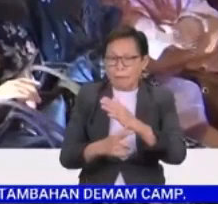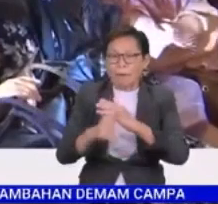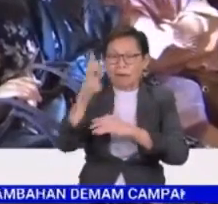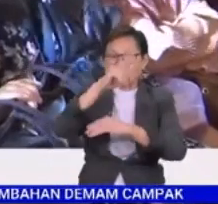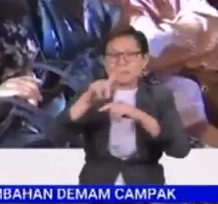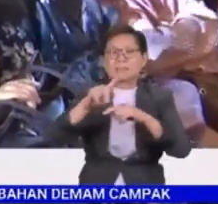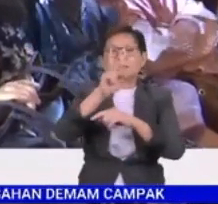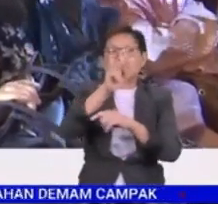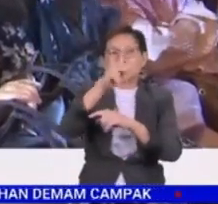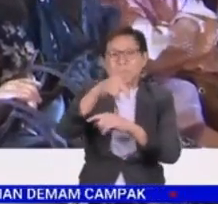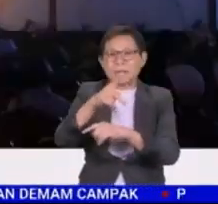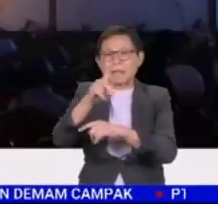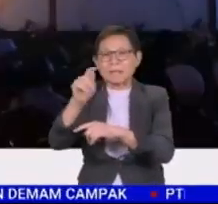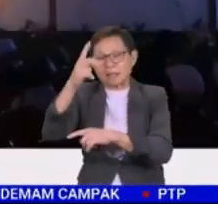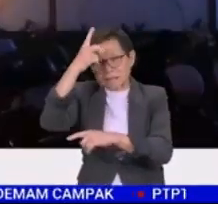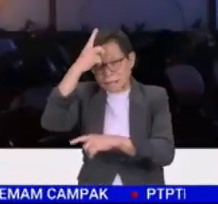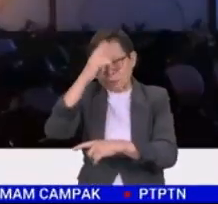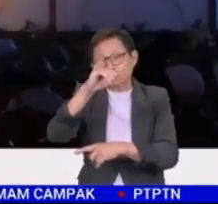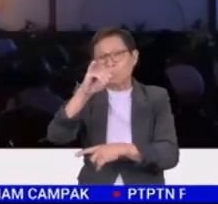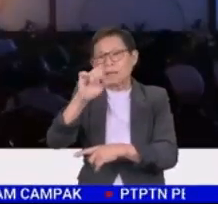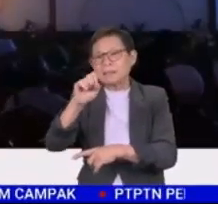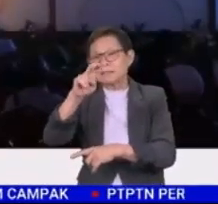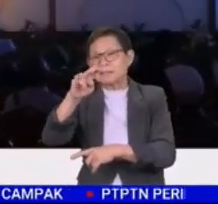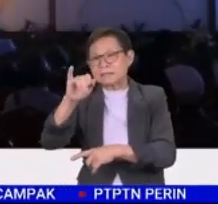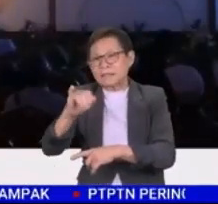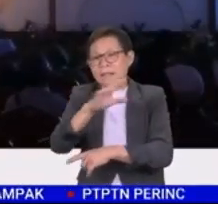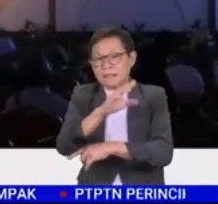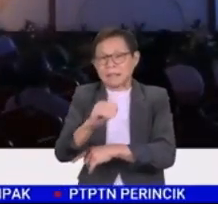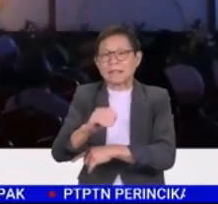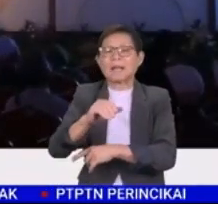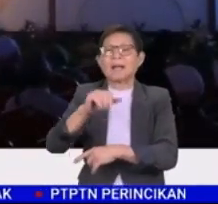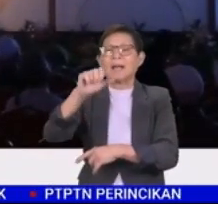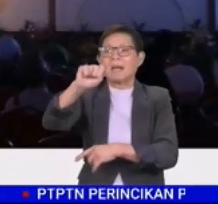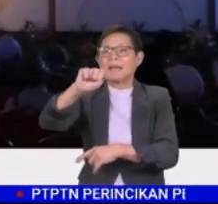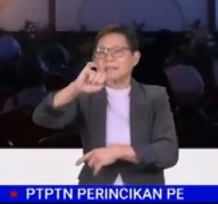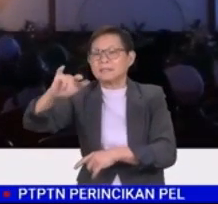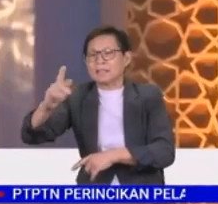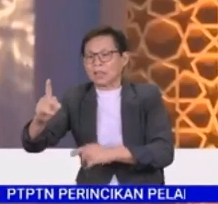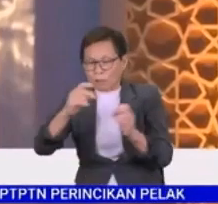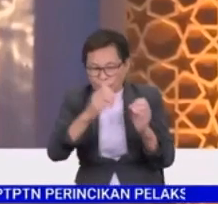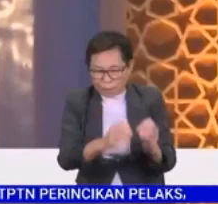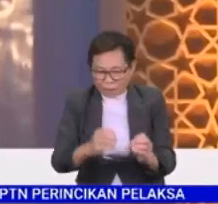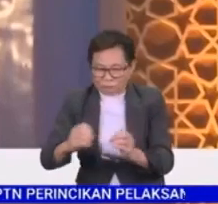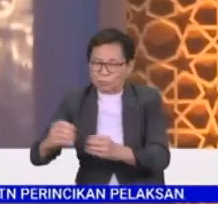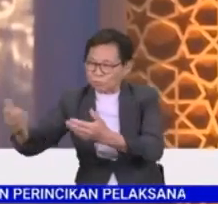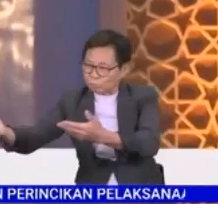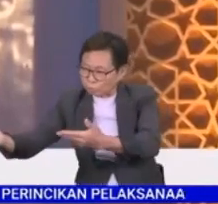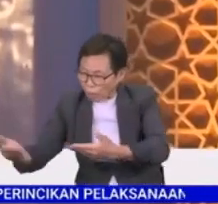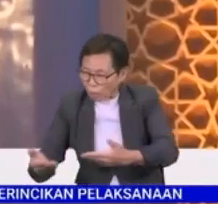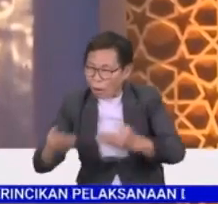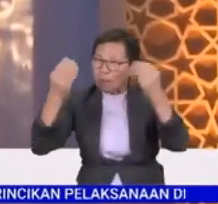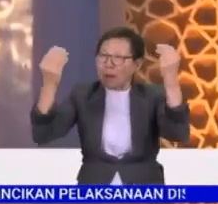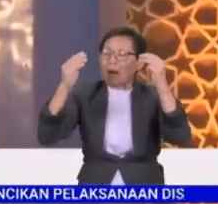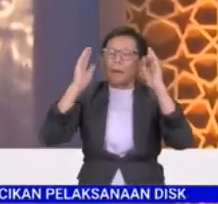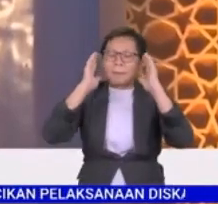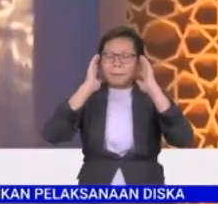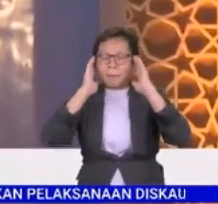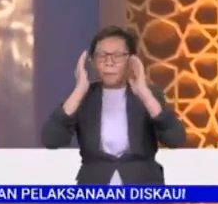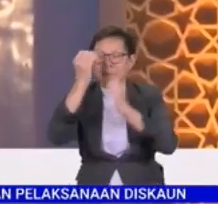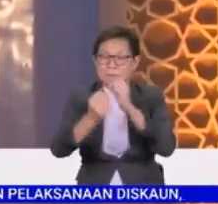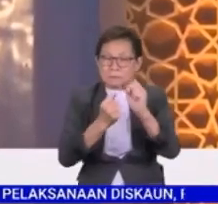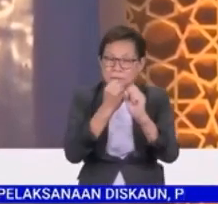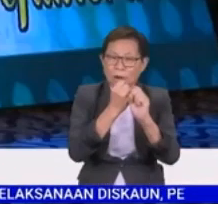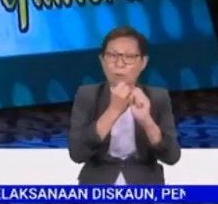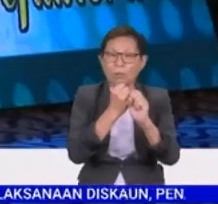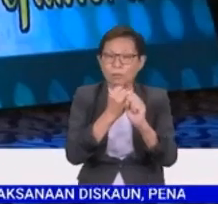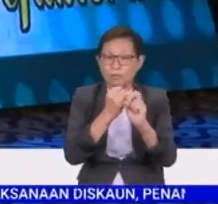tempat dan Perumahan Datuk isnin aliasni serta ahli jawatan kuasa penghancur majelis Tilawah Alquran bagi tahun